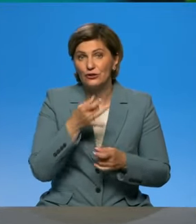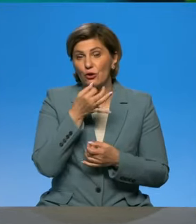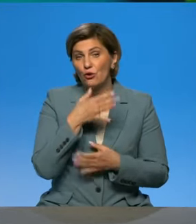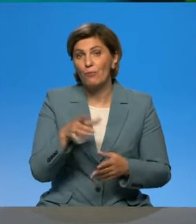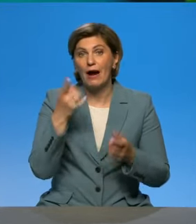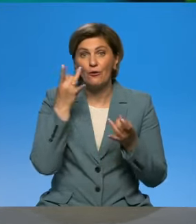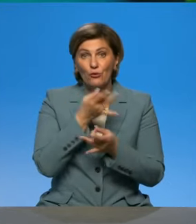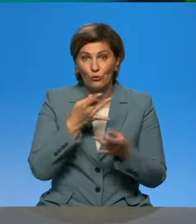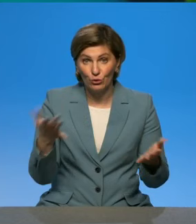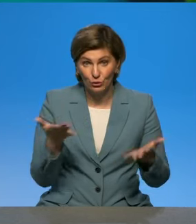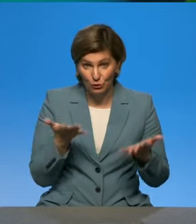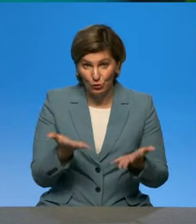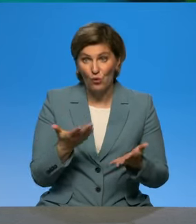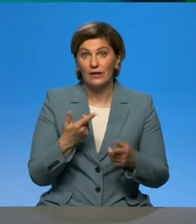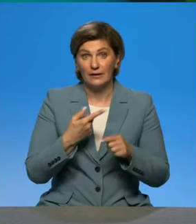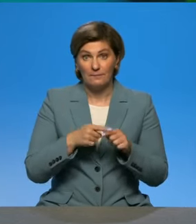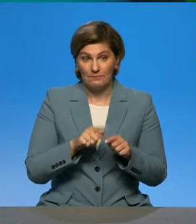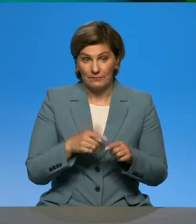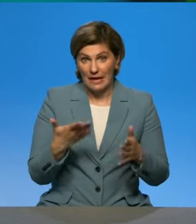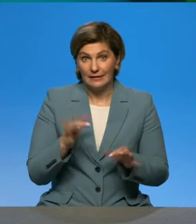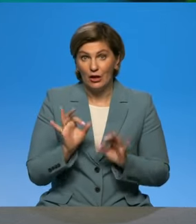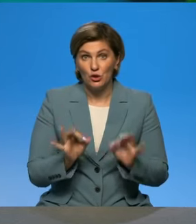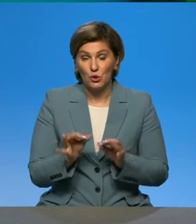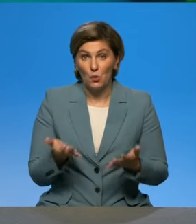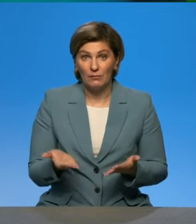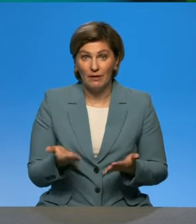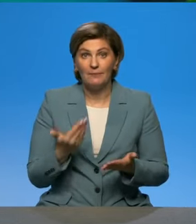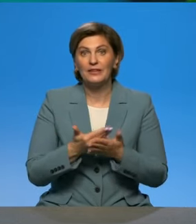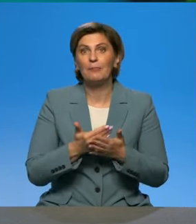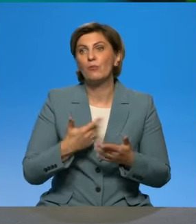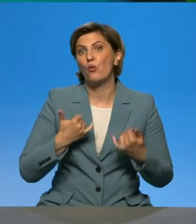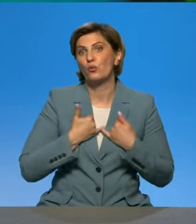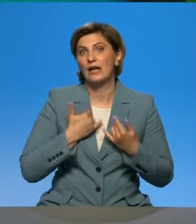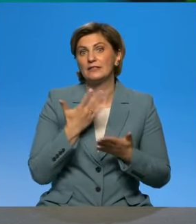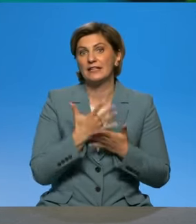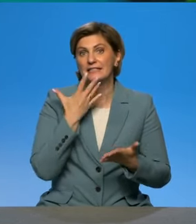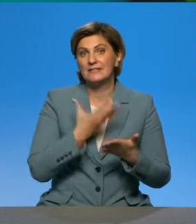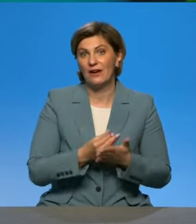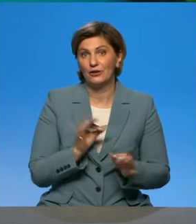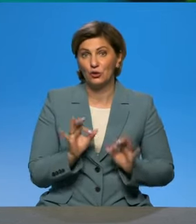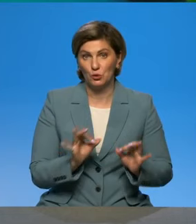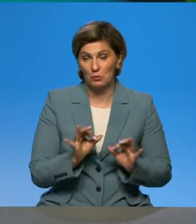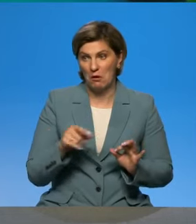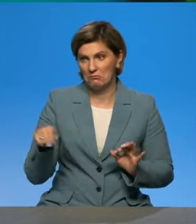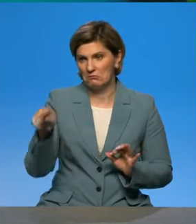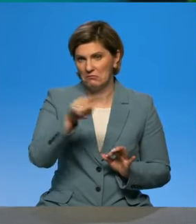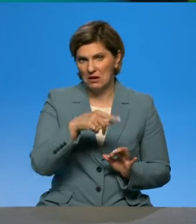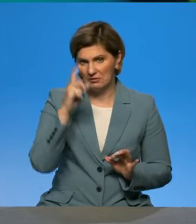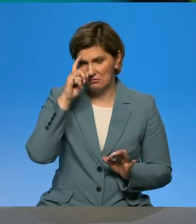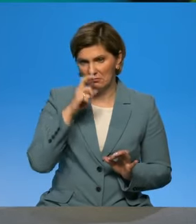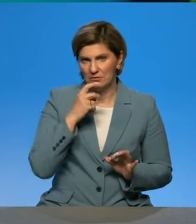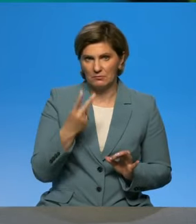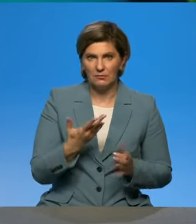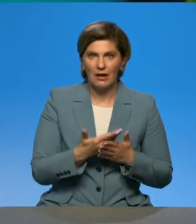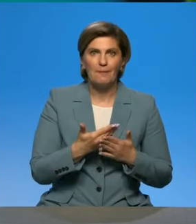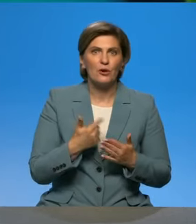Опять вот если это часть традиции, то это норма. Да? То есть, ну, например, у нас есть свои какие-то нормы, которые абсолютно неприемлемы для них. Да? Ну, например, женщина